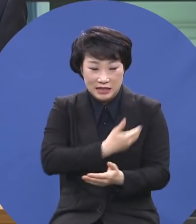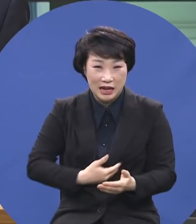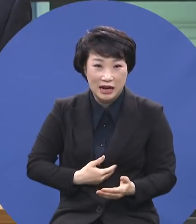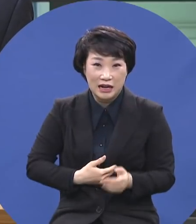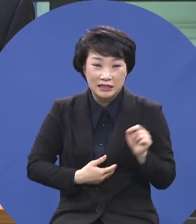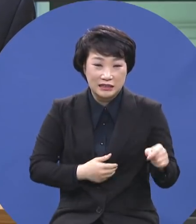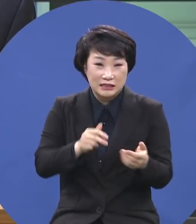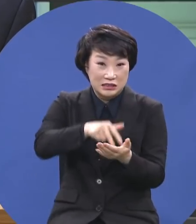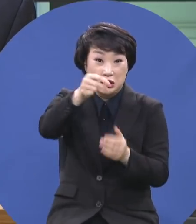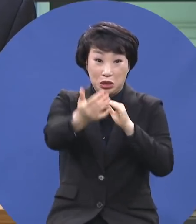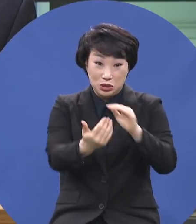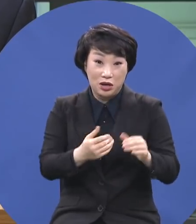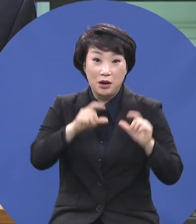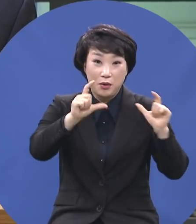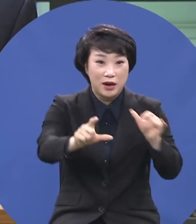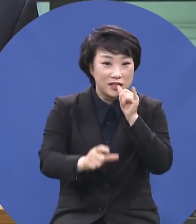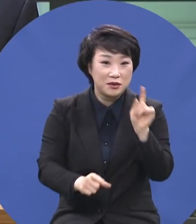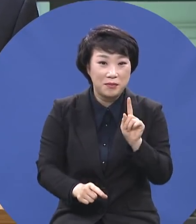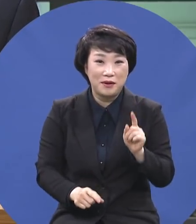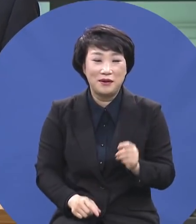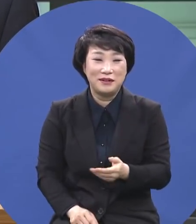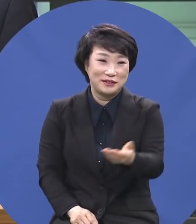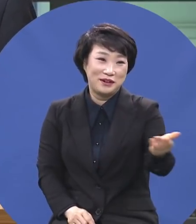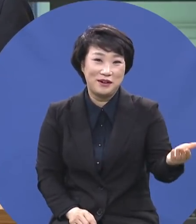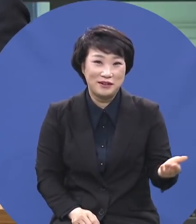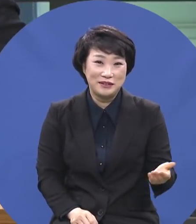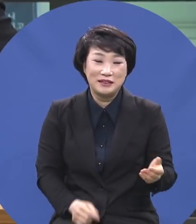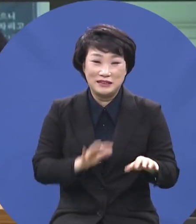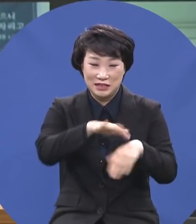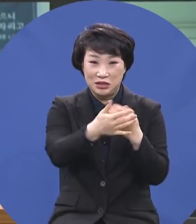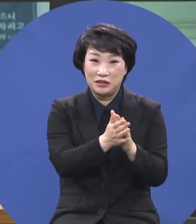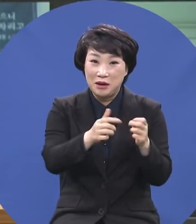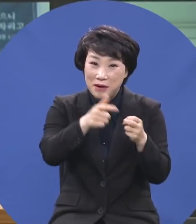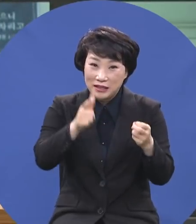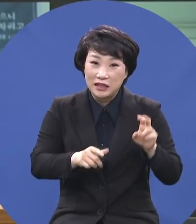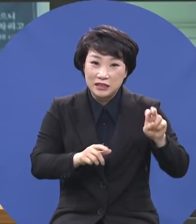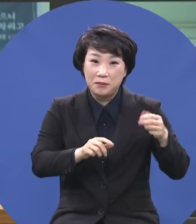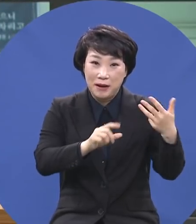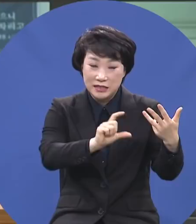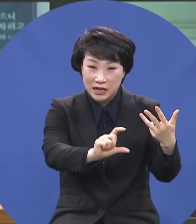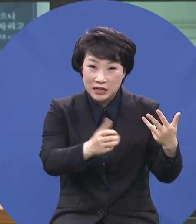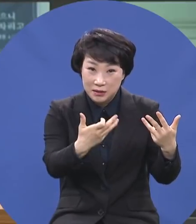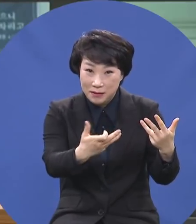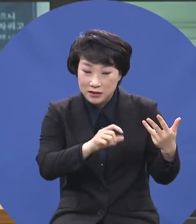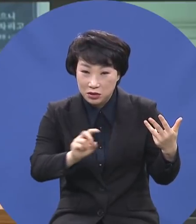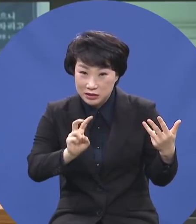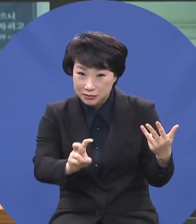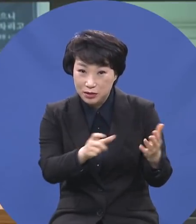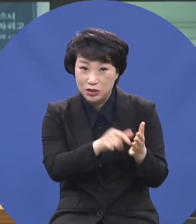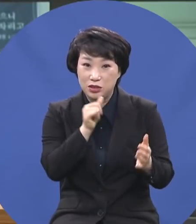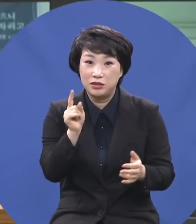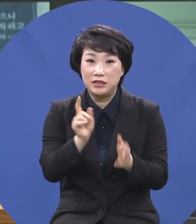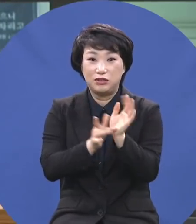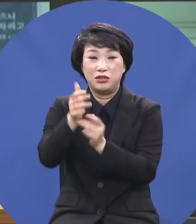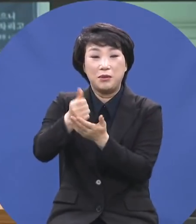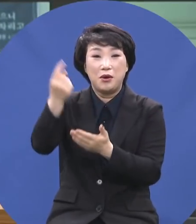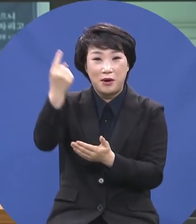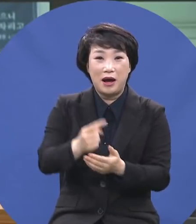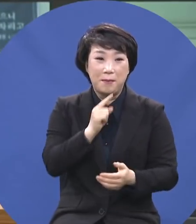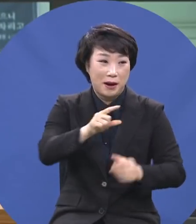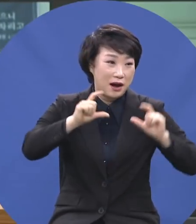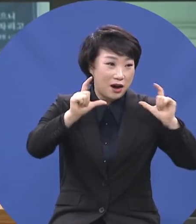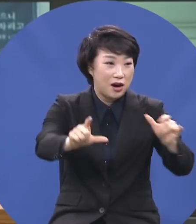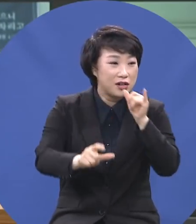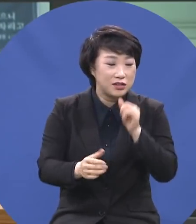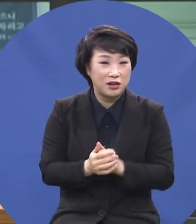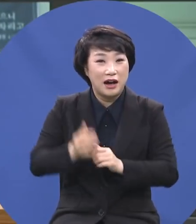제자들에게 승천 직전에 뭐라고 말씀하셨어? 마태복음 28장 18절 20절에 예수께서 나와 일러